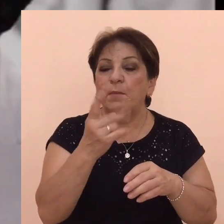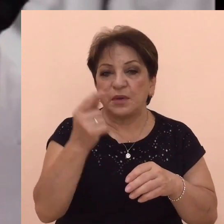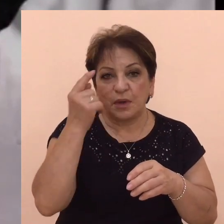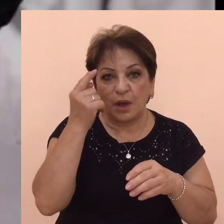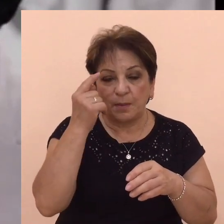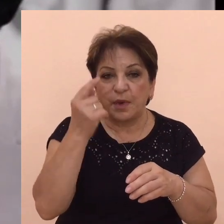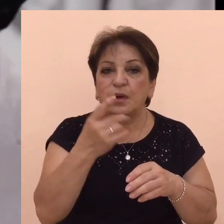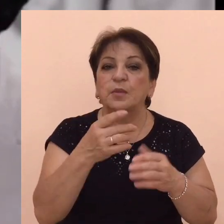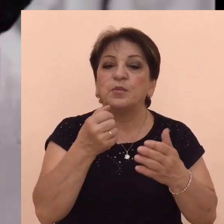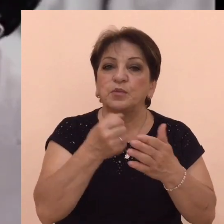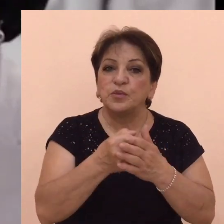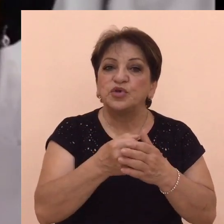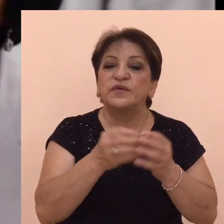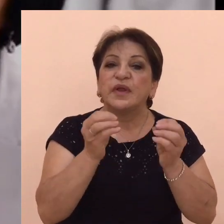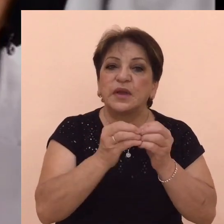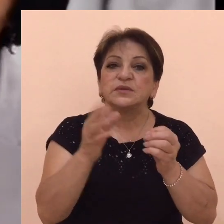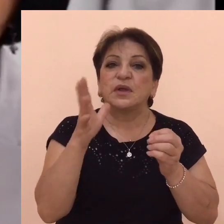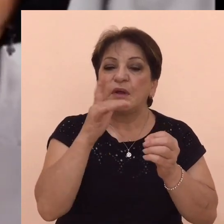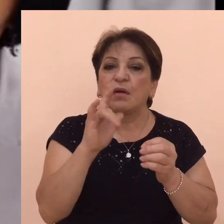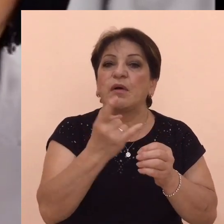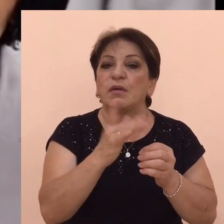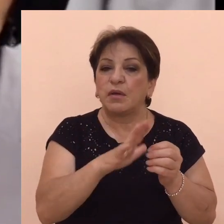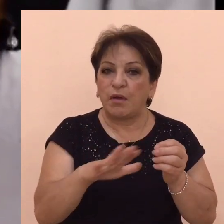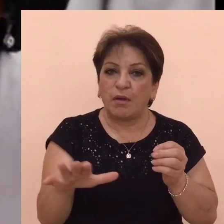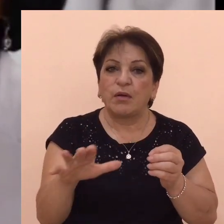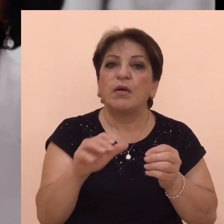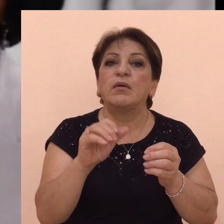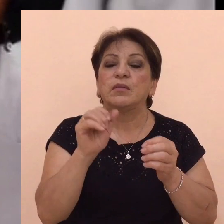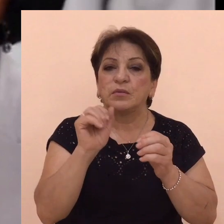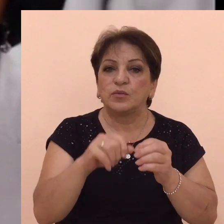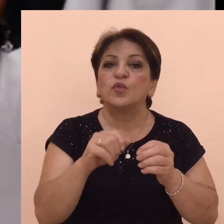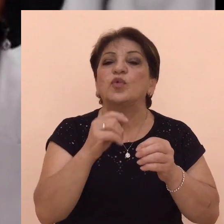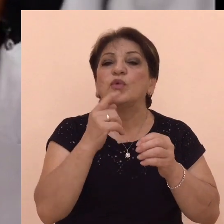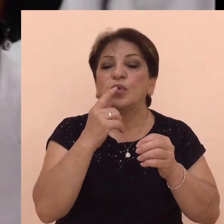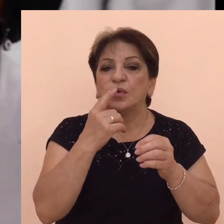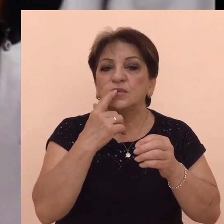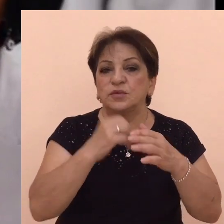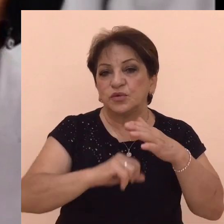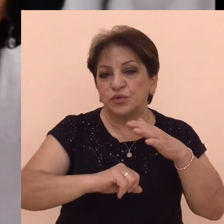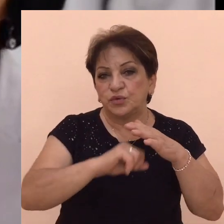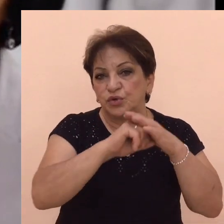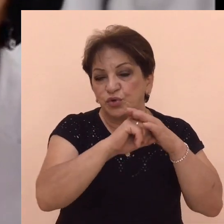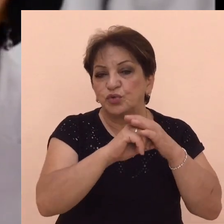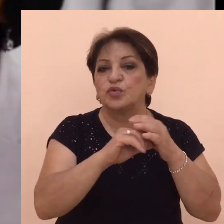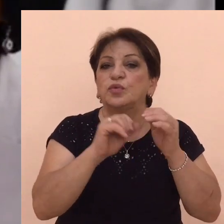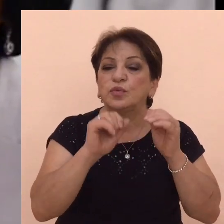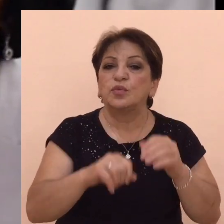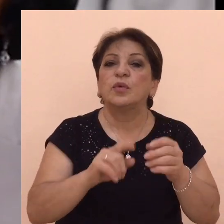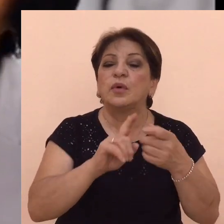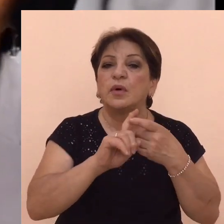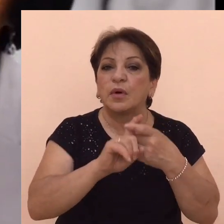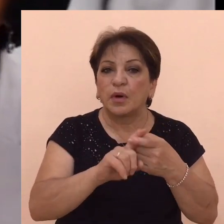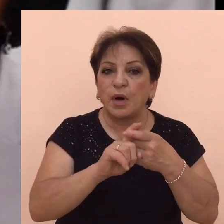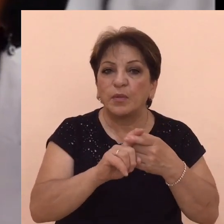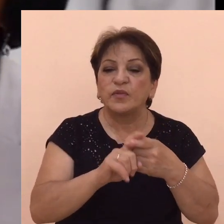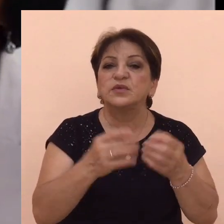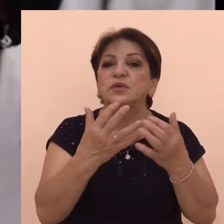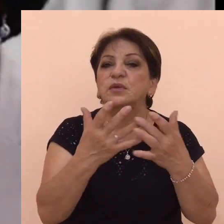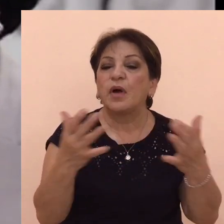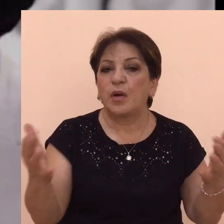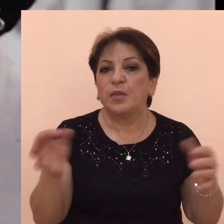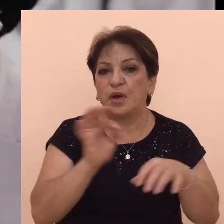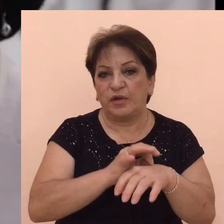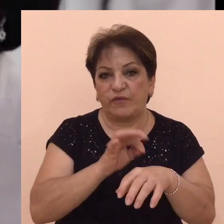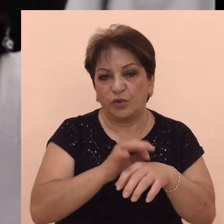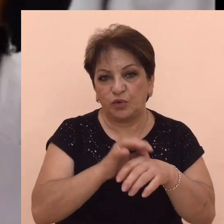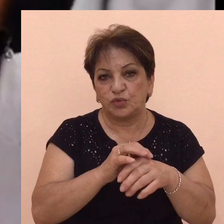որ մինչև 10 տարեկան երեխաների մոտ սարկերակային ճնշման բարձրացումը հիմնականում այլ հիվանդությունների